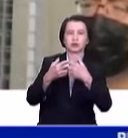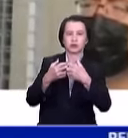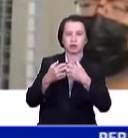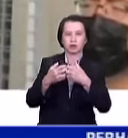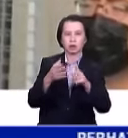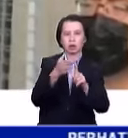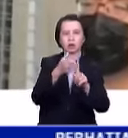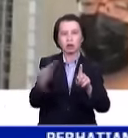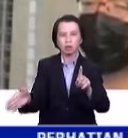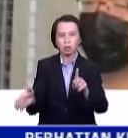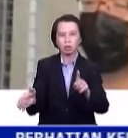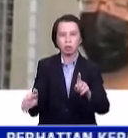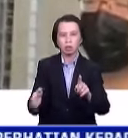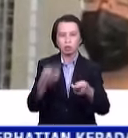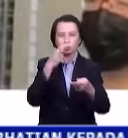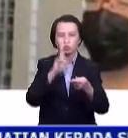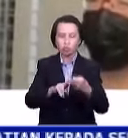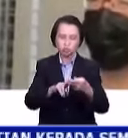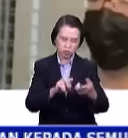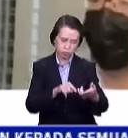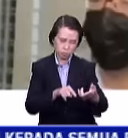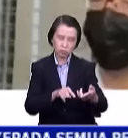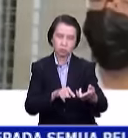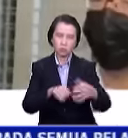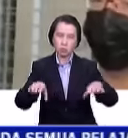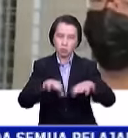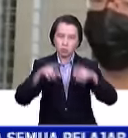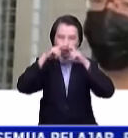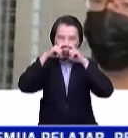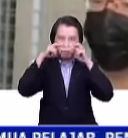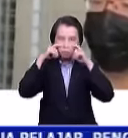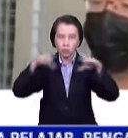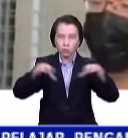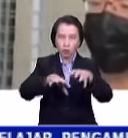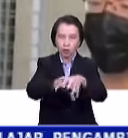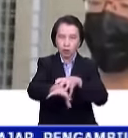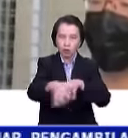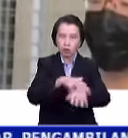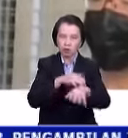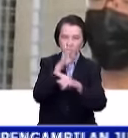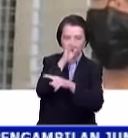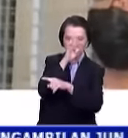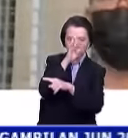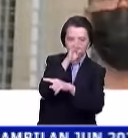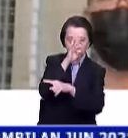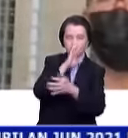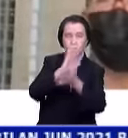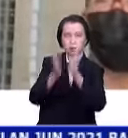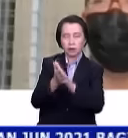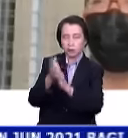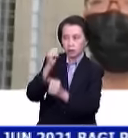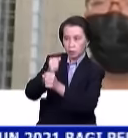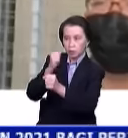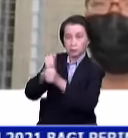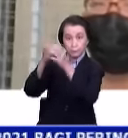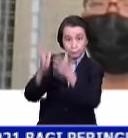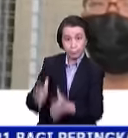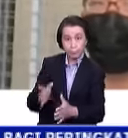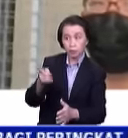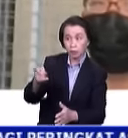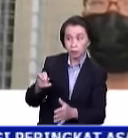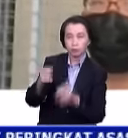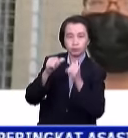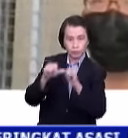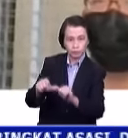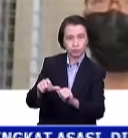daripada kebenaran yang dibenarkan oleh pihak MITI lah. So dari sudut pekerjanya, kita dapati dia masih